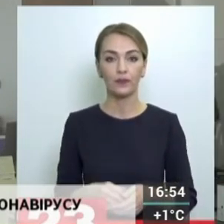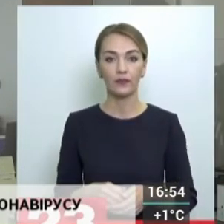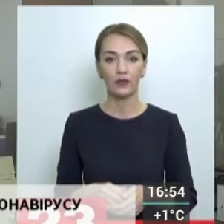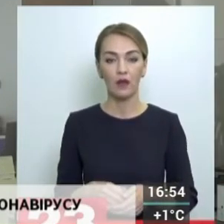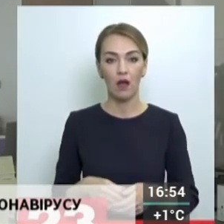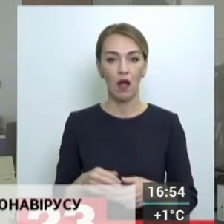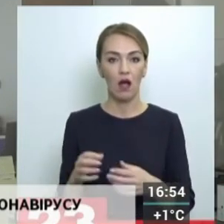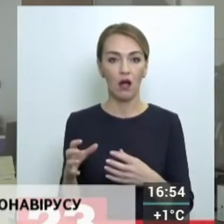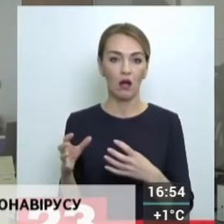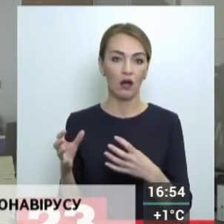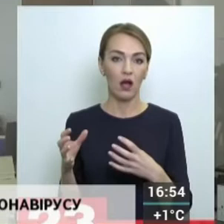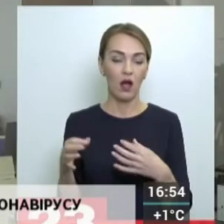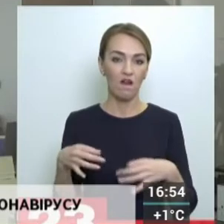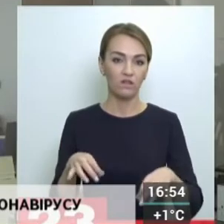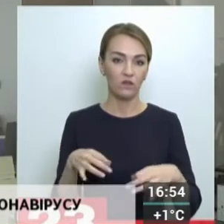авто